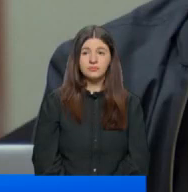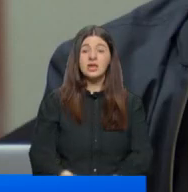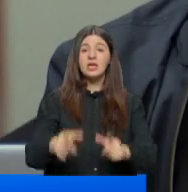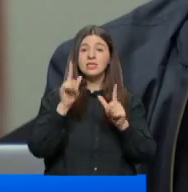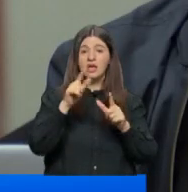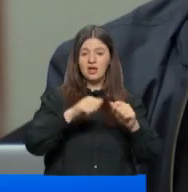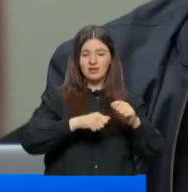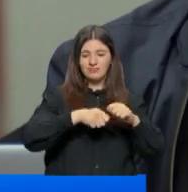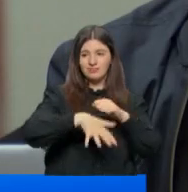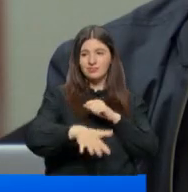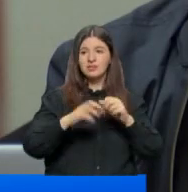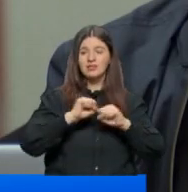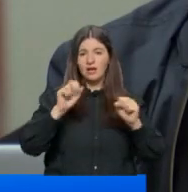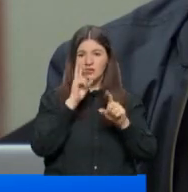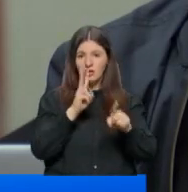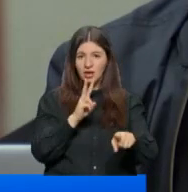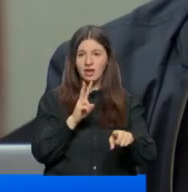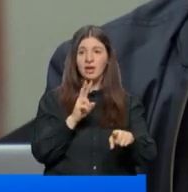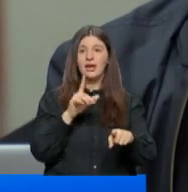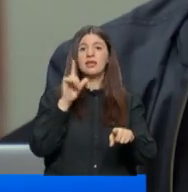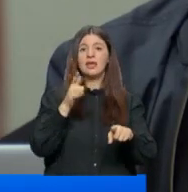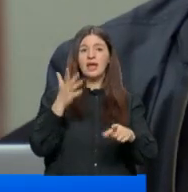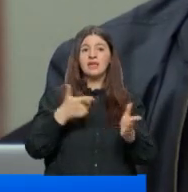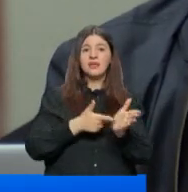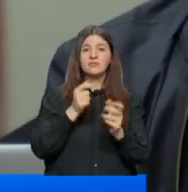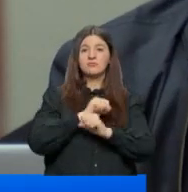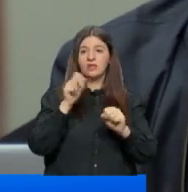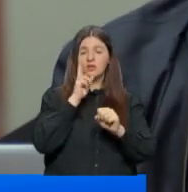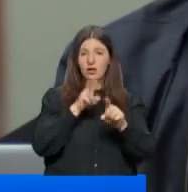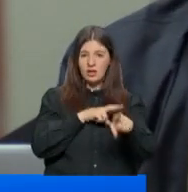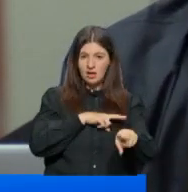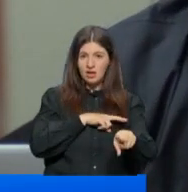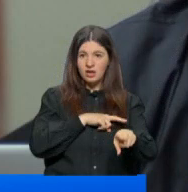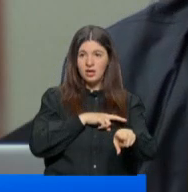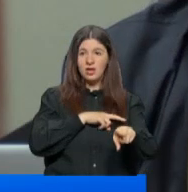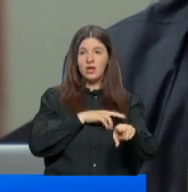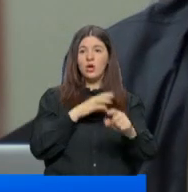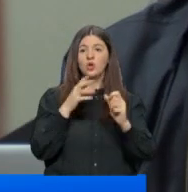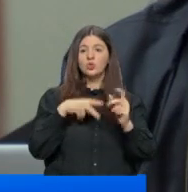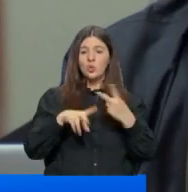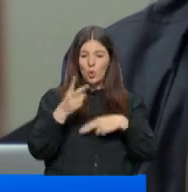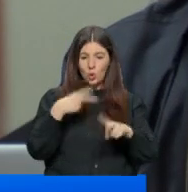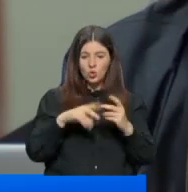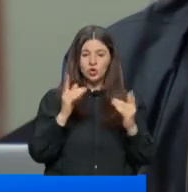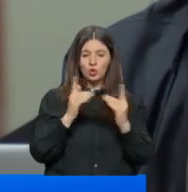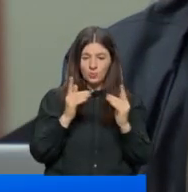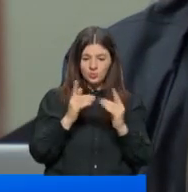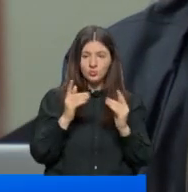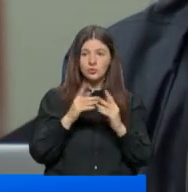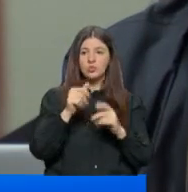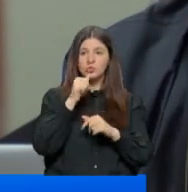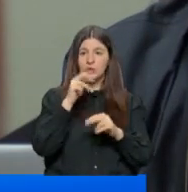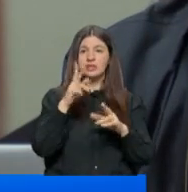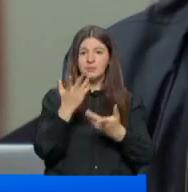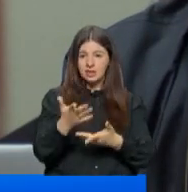Gerek altyapı hasarları açısından, gerek tarım hasarları açısından, yol, köprü, su